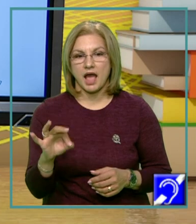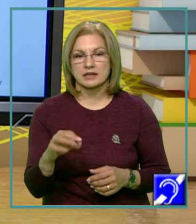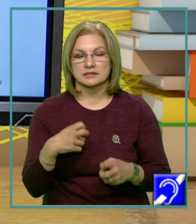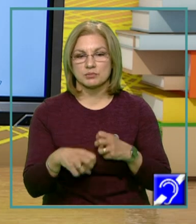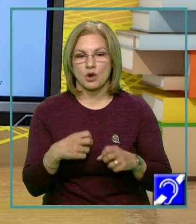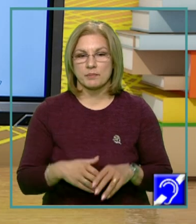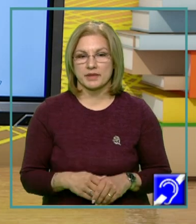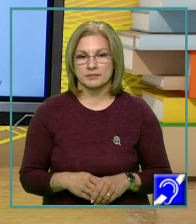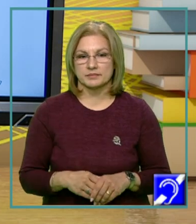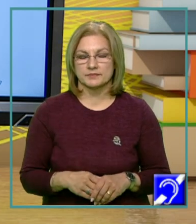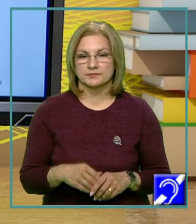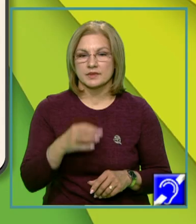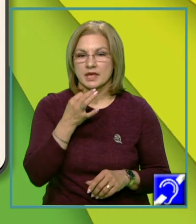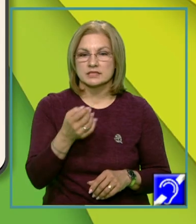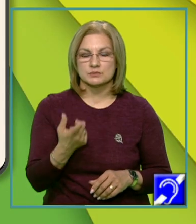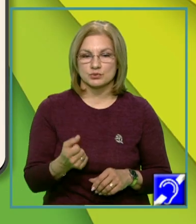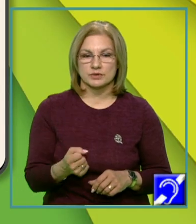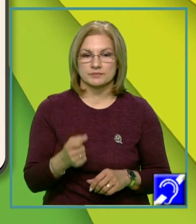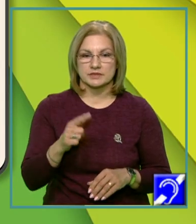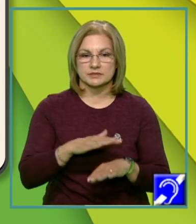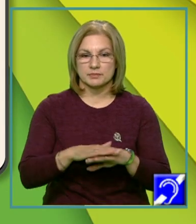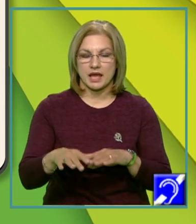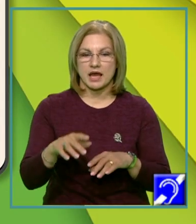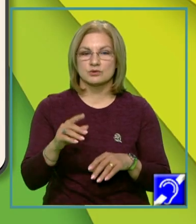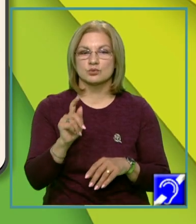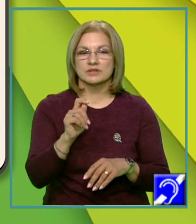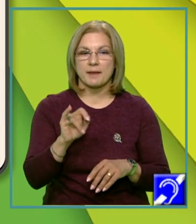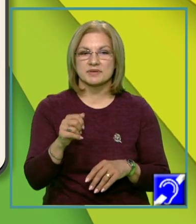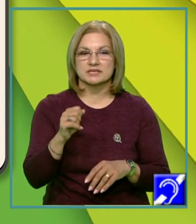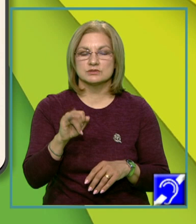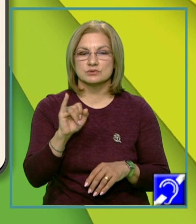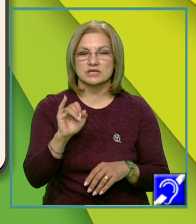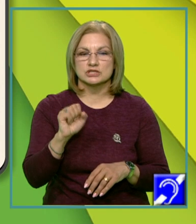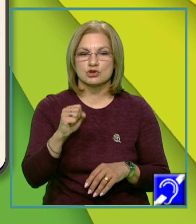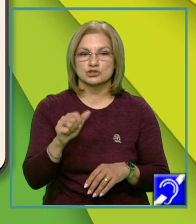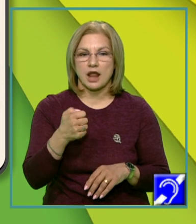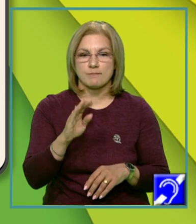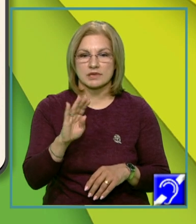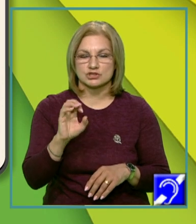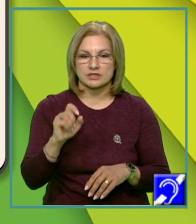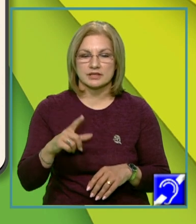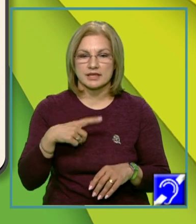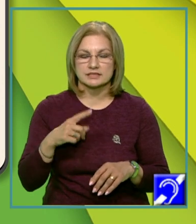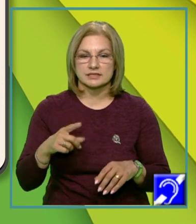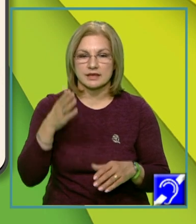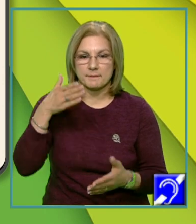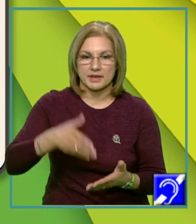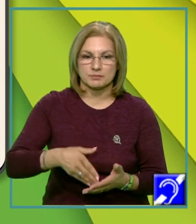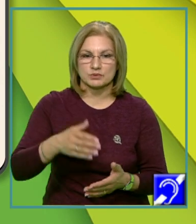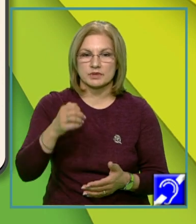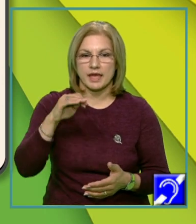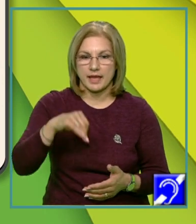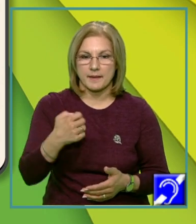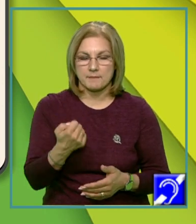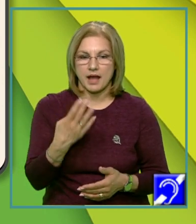și care ne spune așa Pe planul trapezului isoscel a b c d se ridică perpendiculara m a d 4